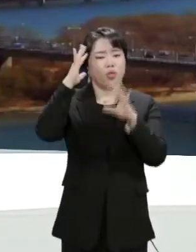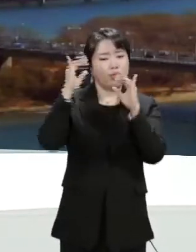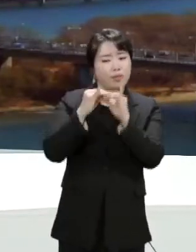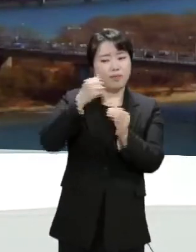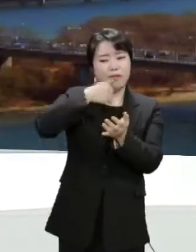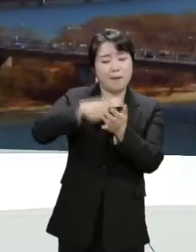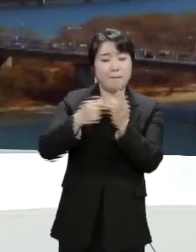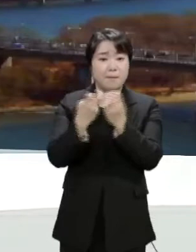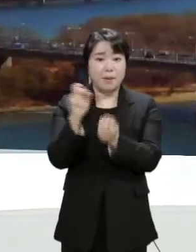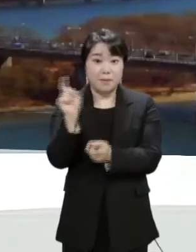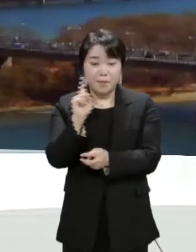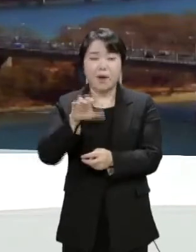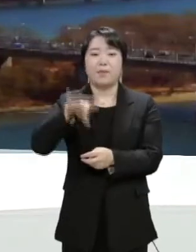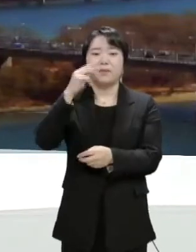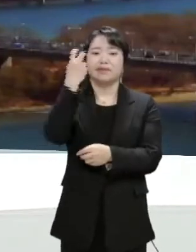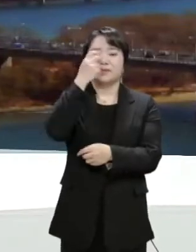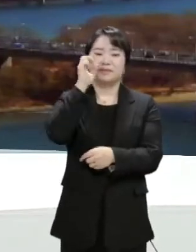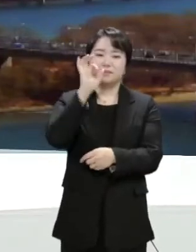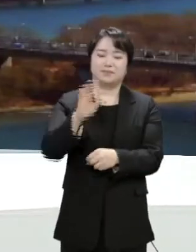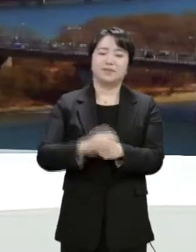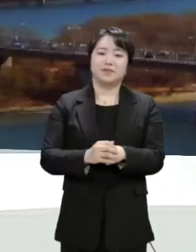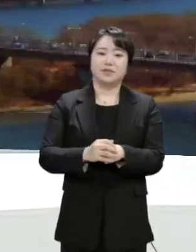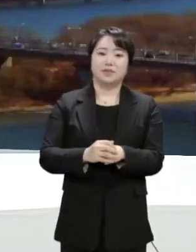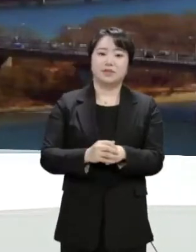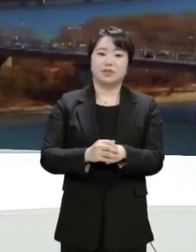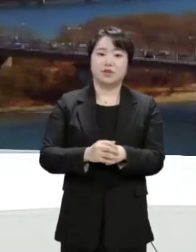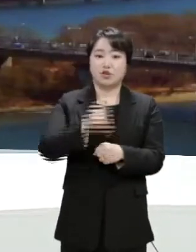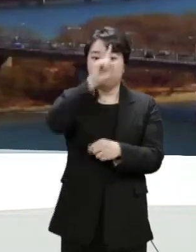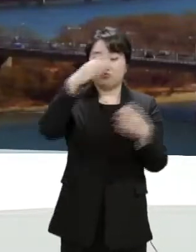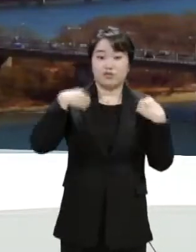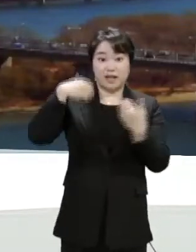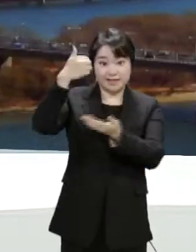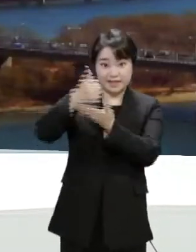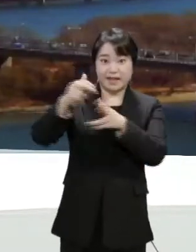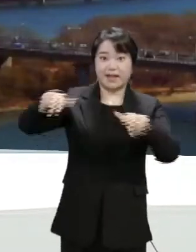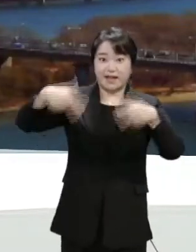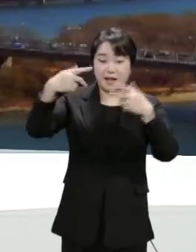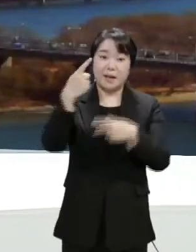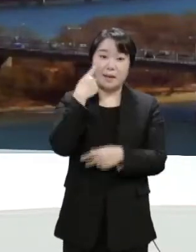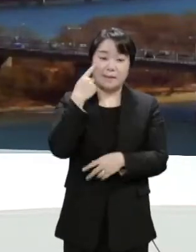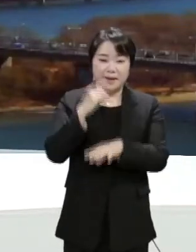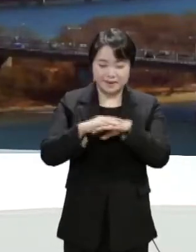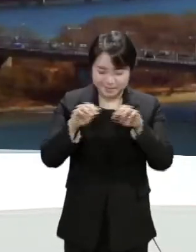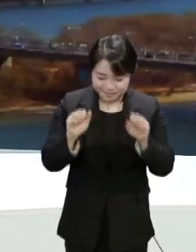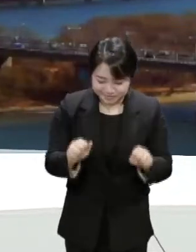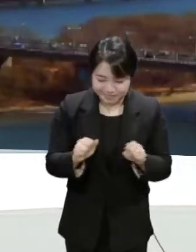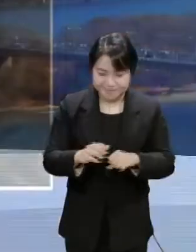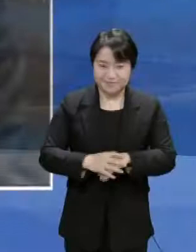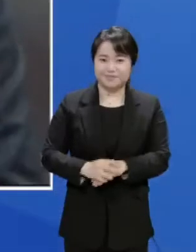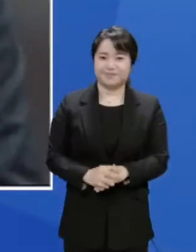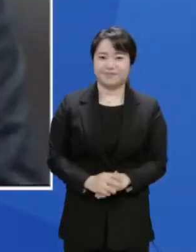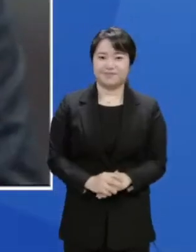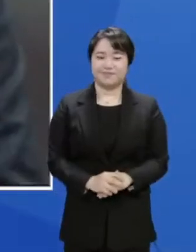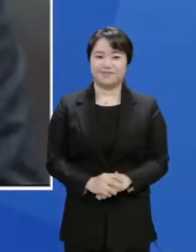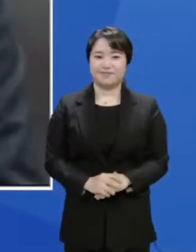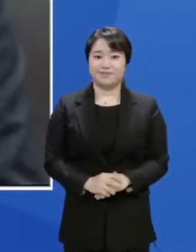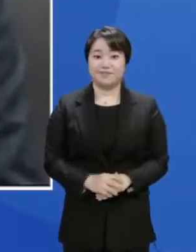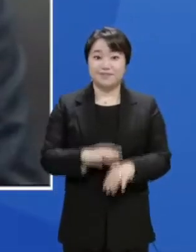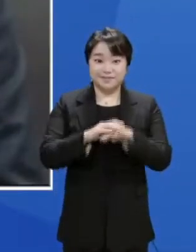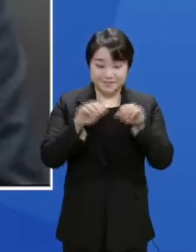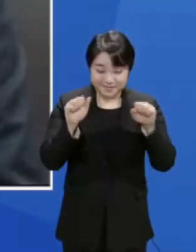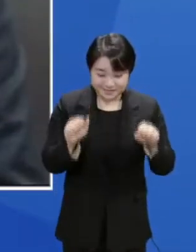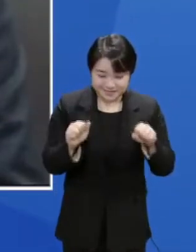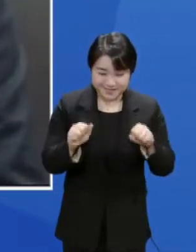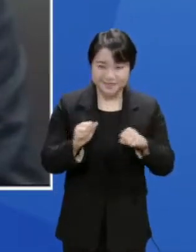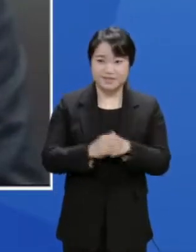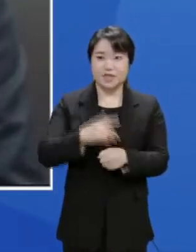어떻게 진행되는지 알아보도록 하겠습니다. 오승록 노원구청장 화상으로 연결합니다. 안녕하십니까? 네,